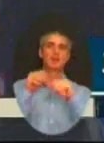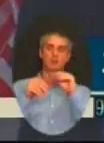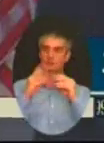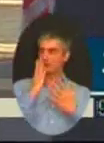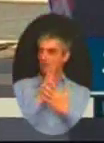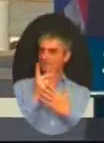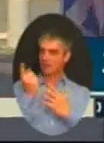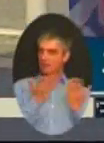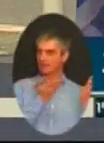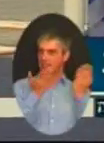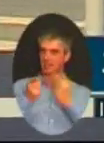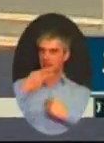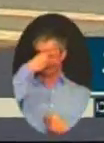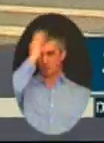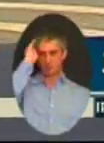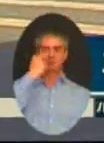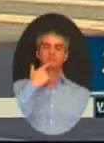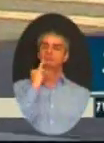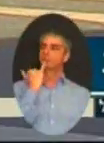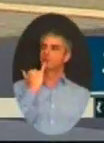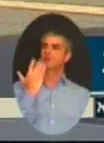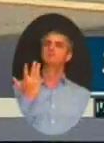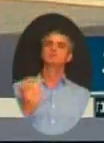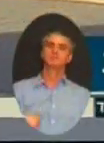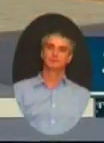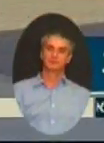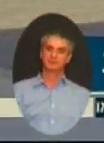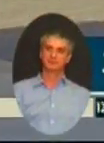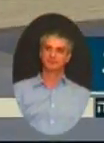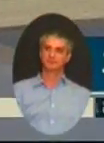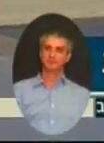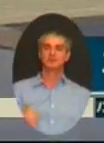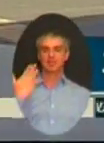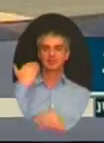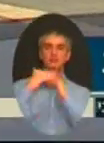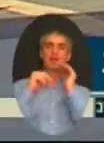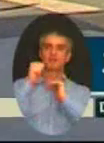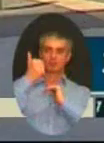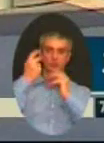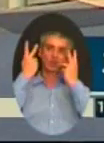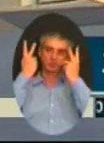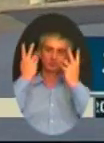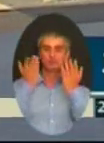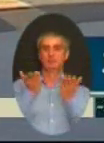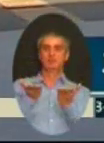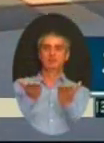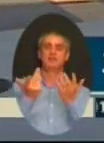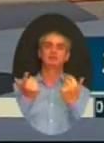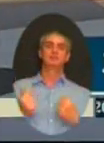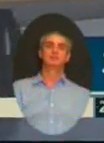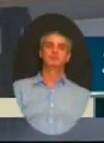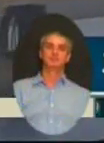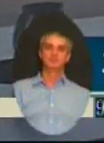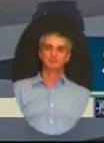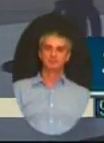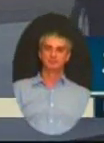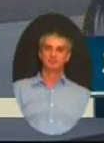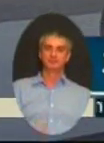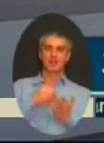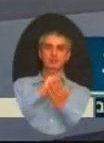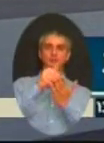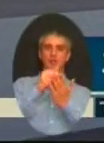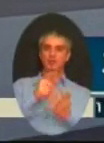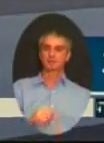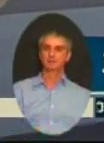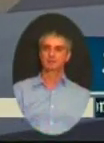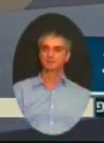כבר יצא לך לארח פה את טראמפ, נכון, לא פחות ולא יותר. זה השלב הראשון החשוב, והנה, זה המשך. כמרק אומר, אני